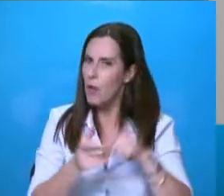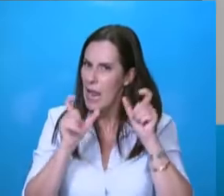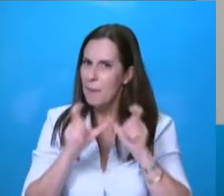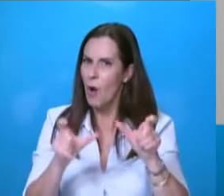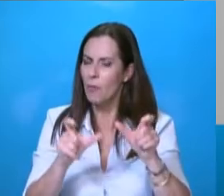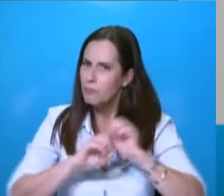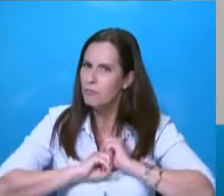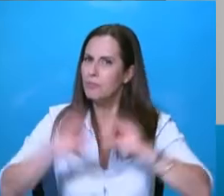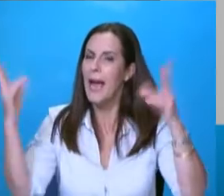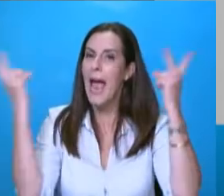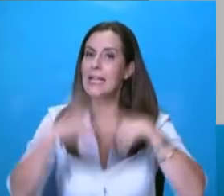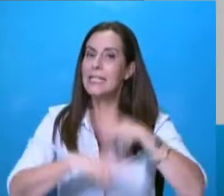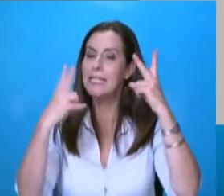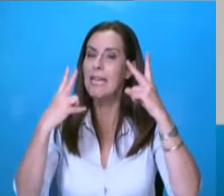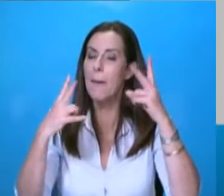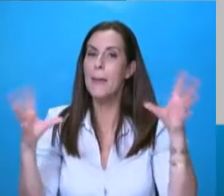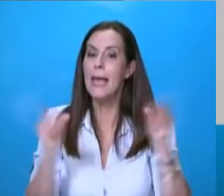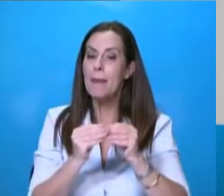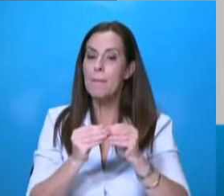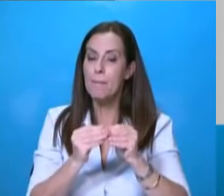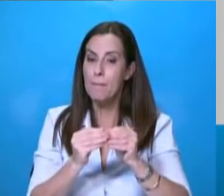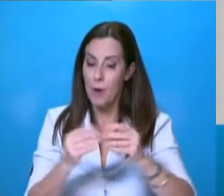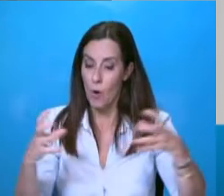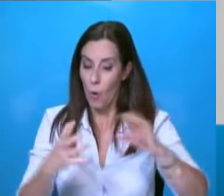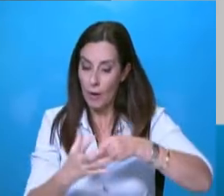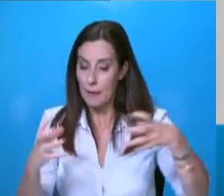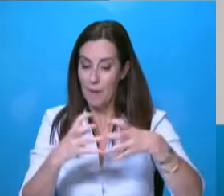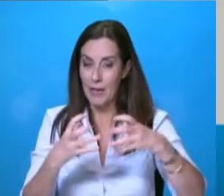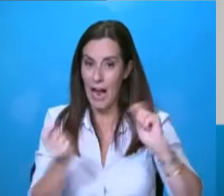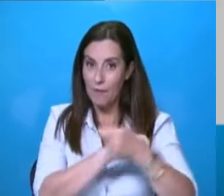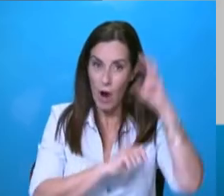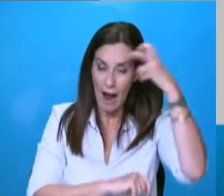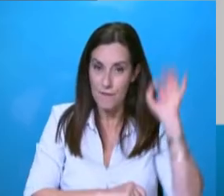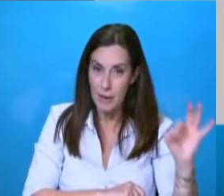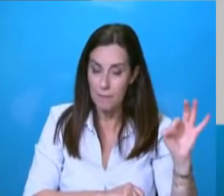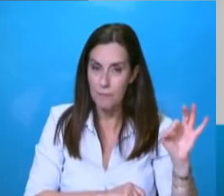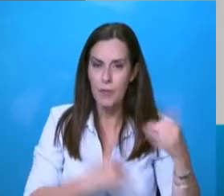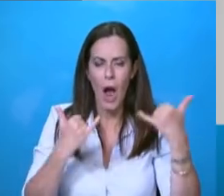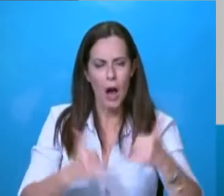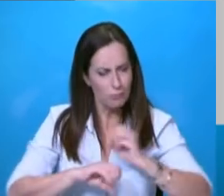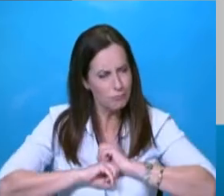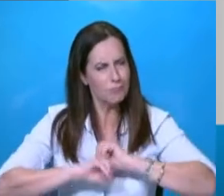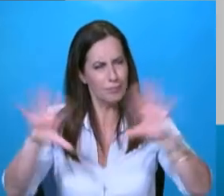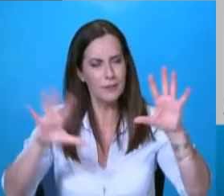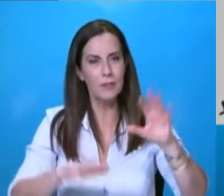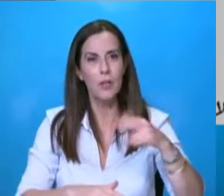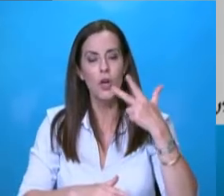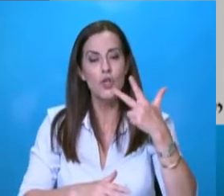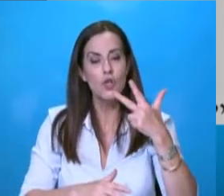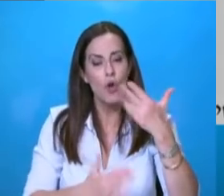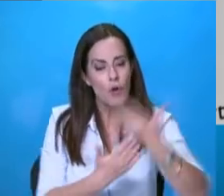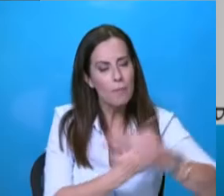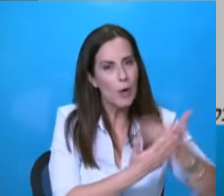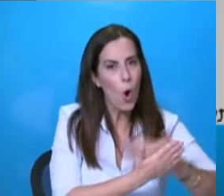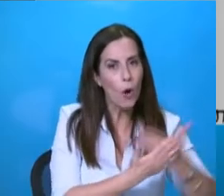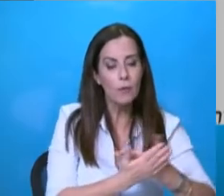את חשיפת ההסכם הפוליטי שעליו חתם עם מפלגת הרפורמה הערבית, הערב אנו חושפים כך לפי 3 מקורות שונים